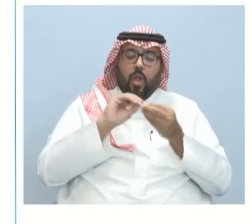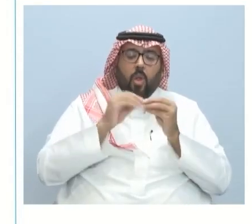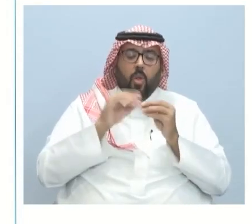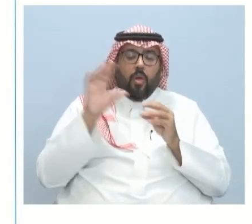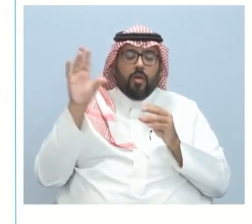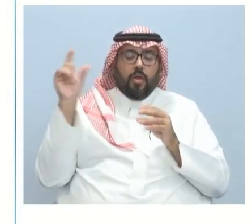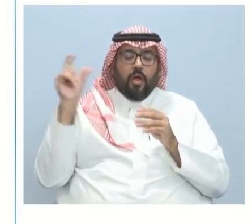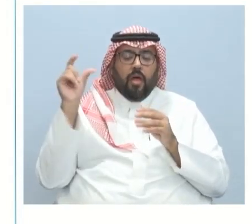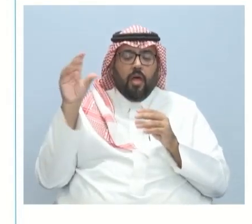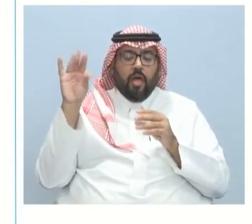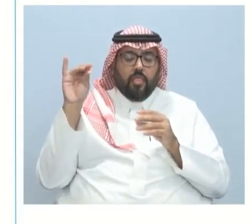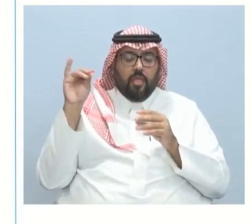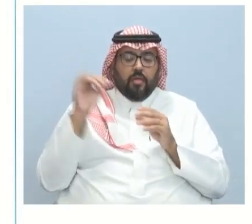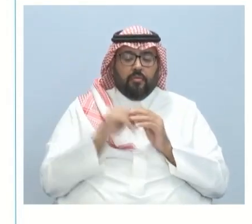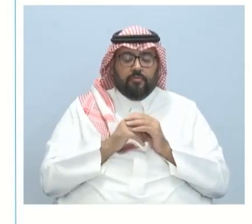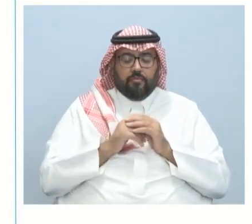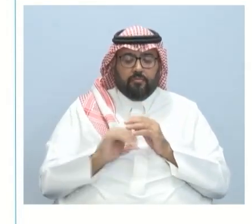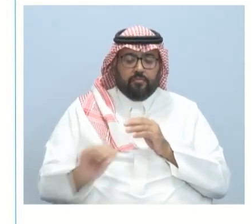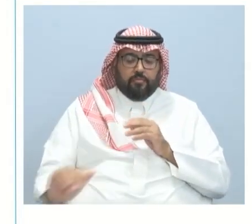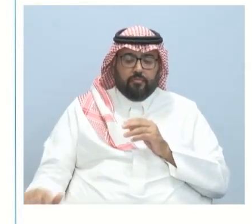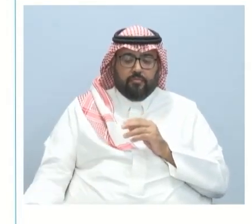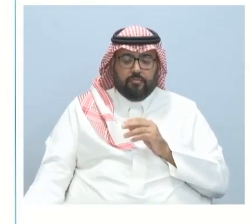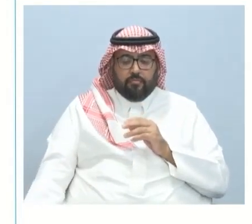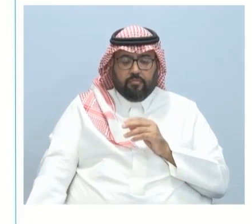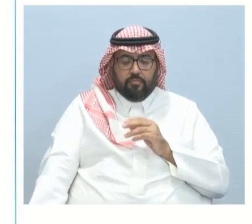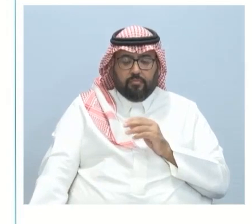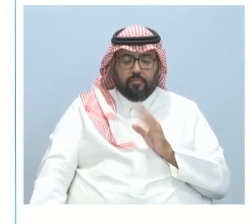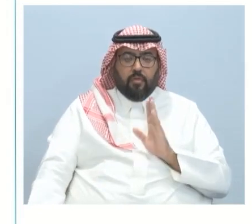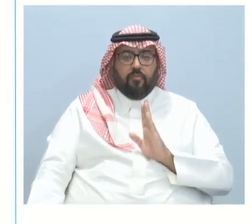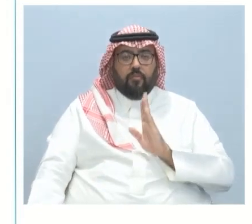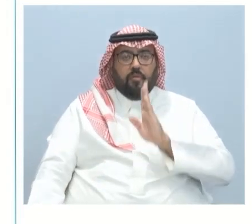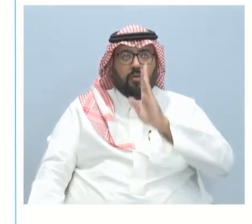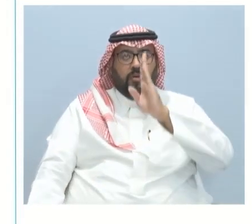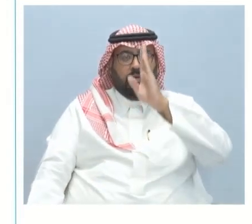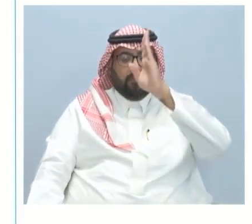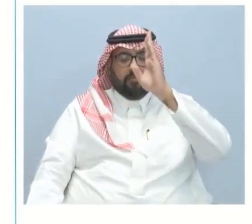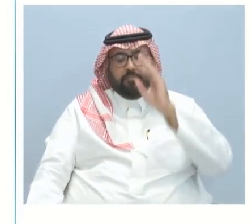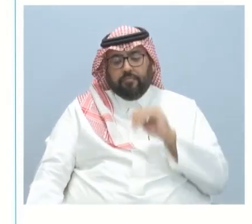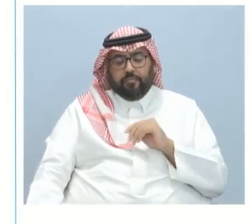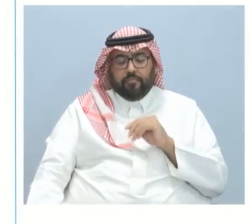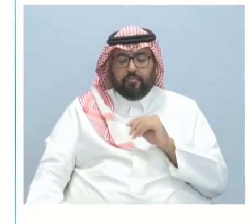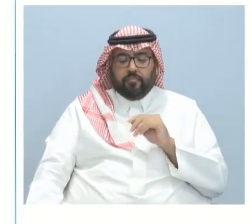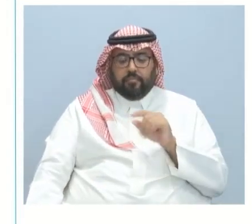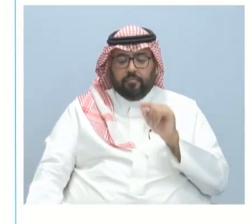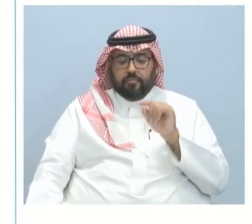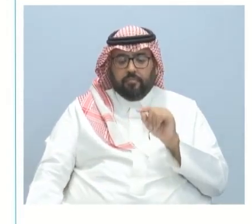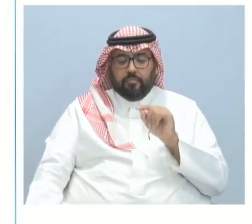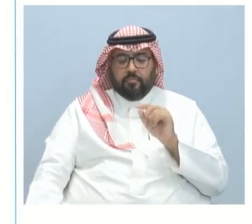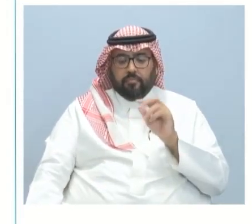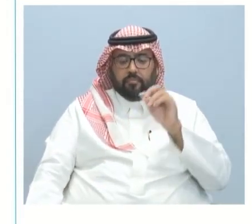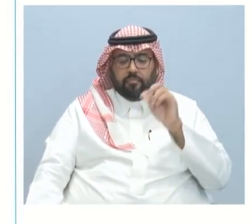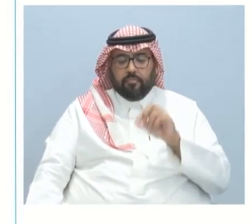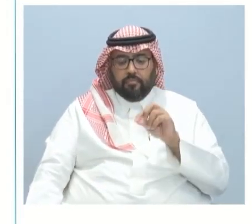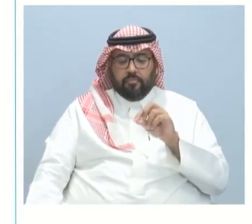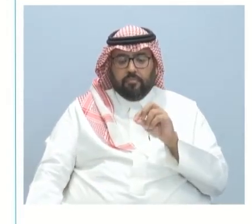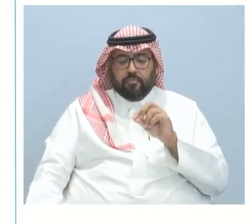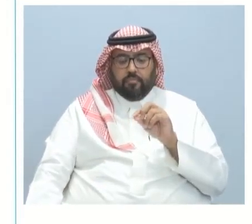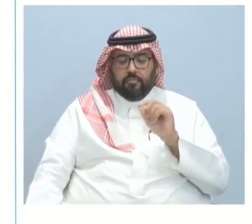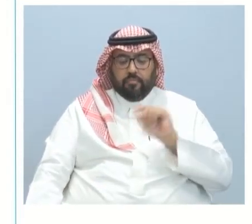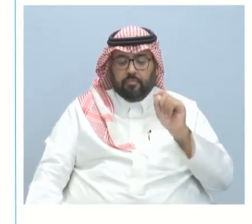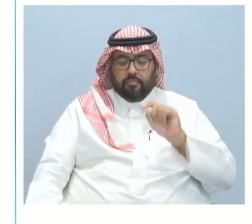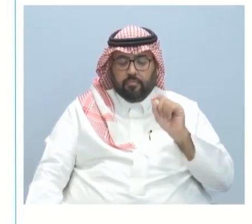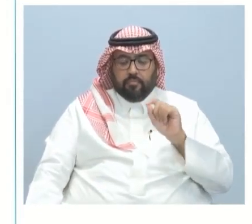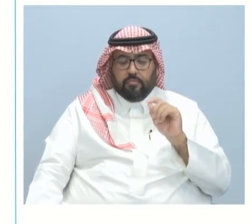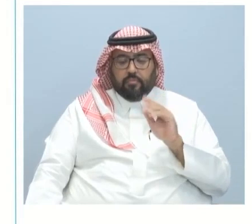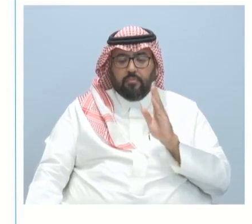الاخضر اولا لبنت عندما بدات بعد ذلك نقل القلم اسفل حتى يتمكن الروبوت من الكتابه